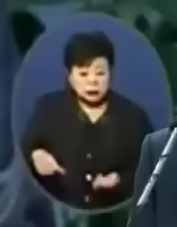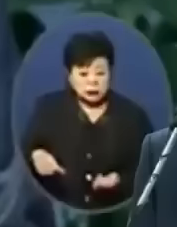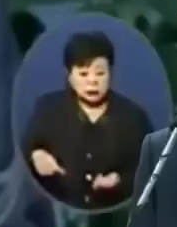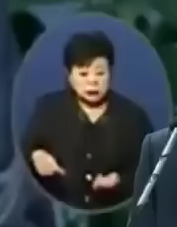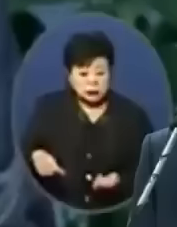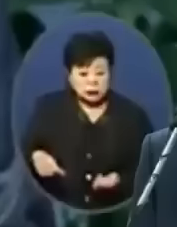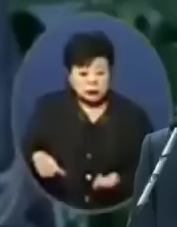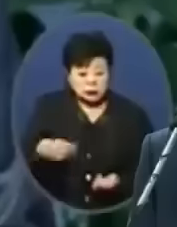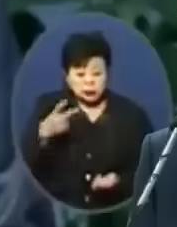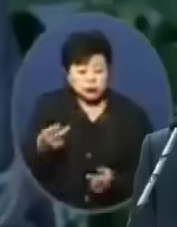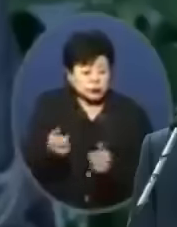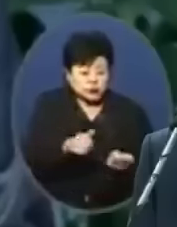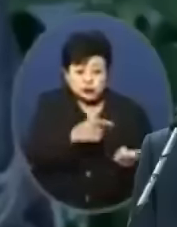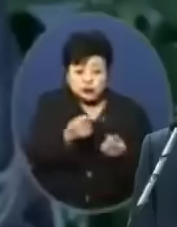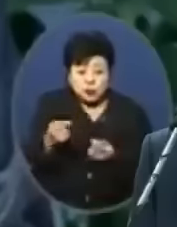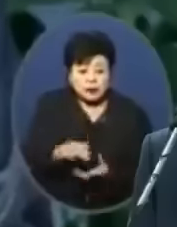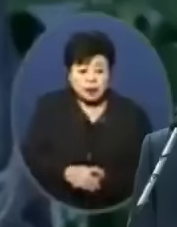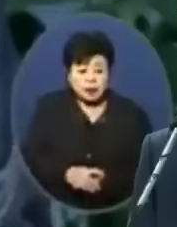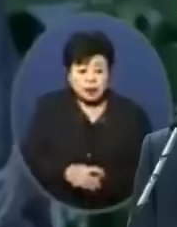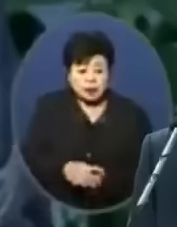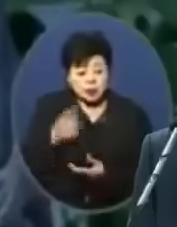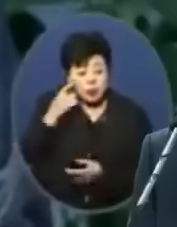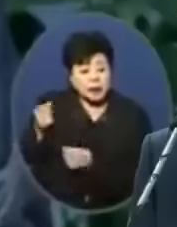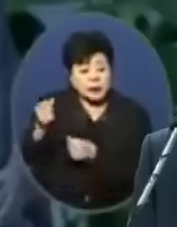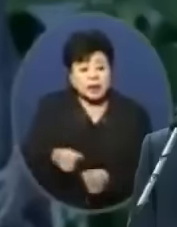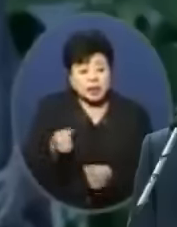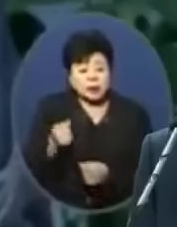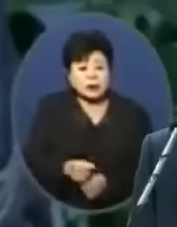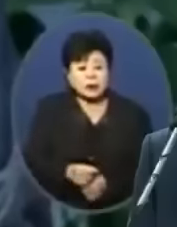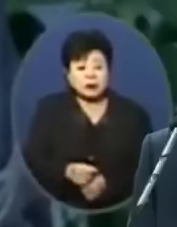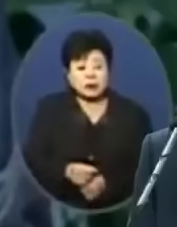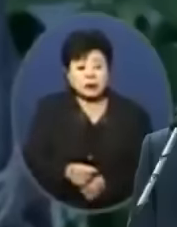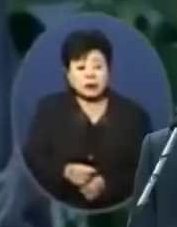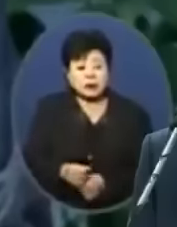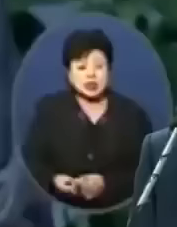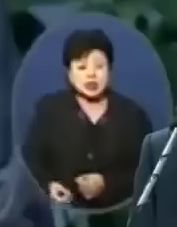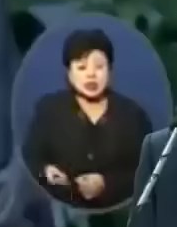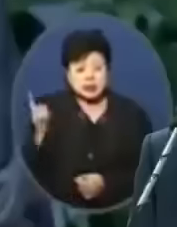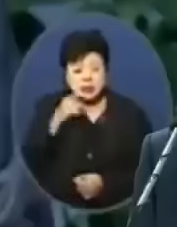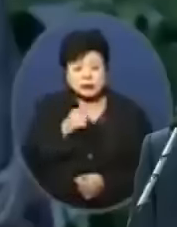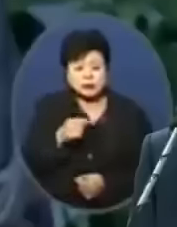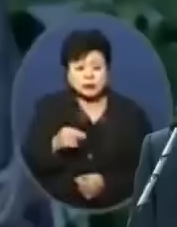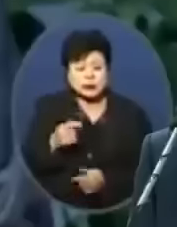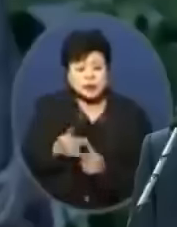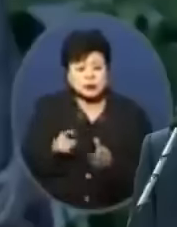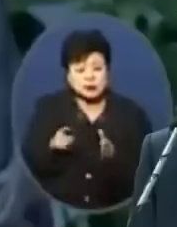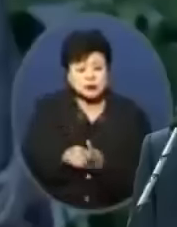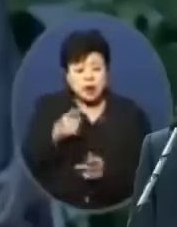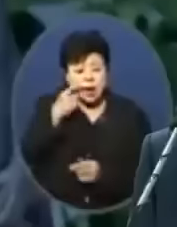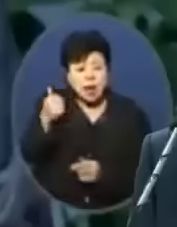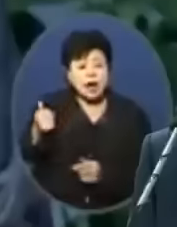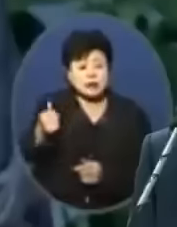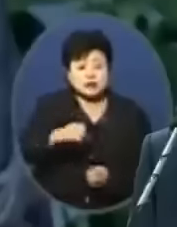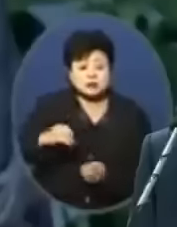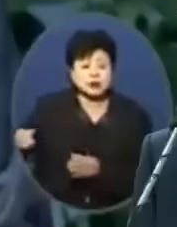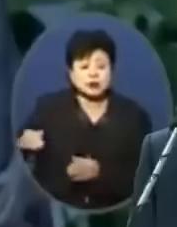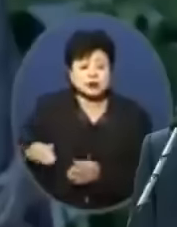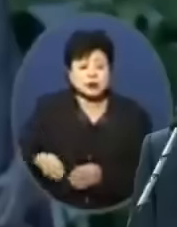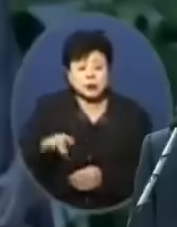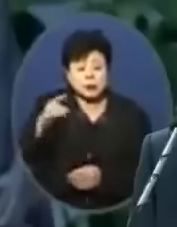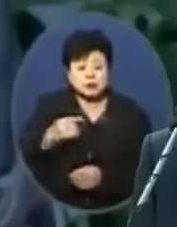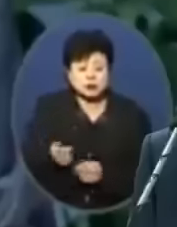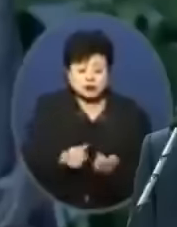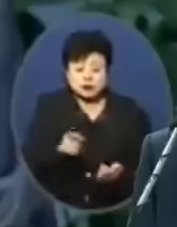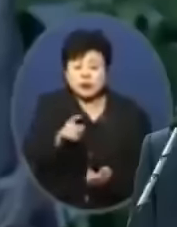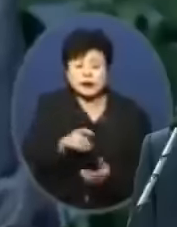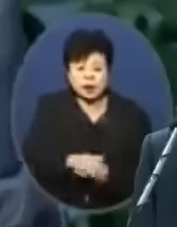두 번 죽은 것쯤 됐습니다. 왜 때리냐? 야, 이 못난 놈, 못난 놈아. 예수 믿고 아버지를 이렇게 버리고 네가 먼저 가는 법이 어디